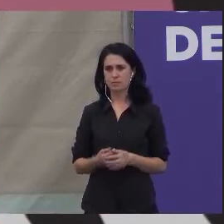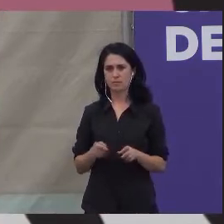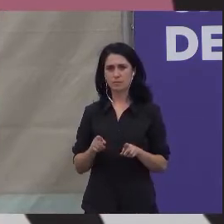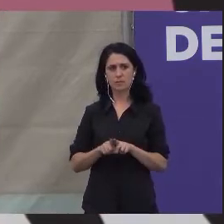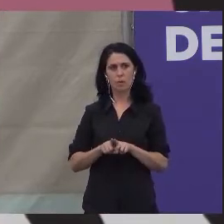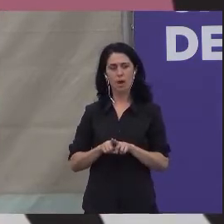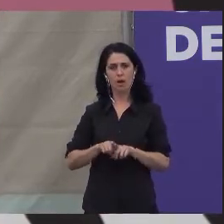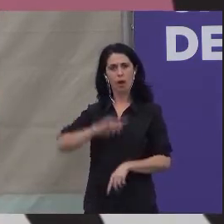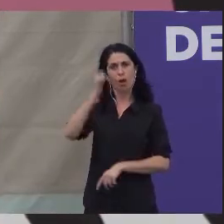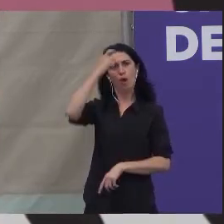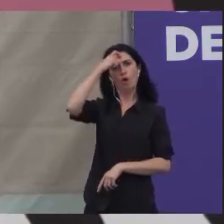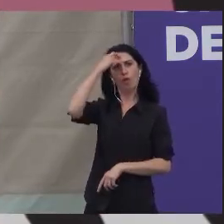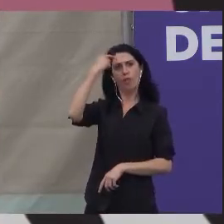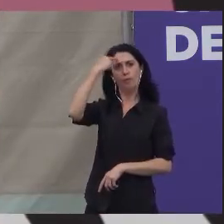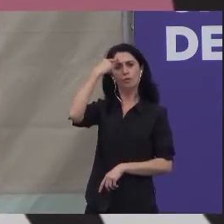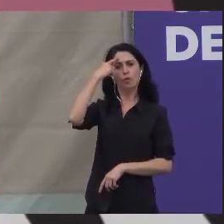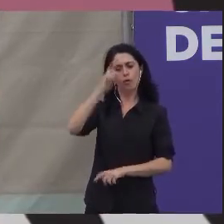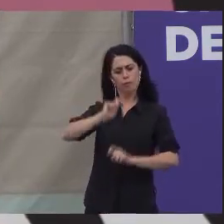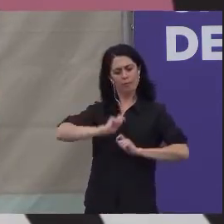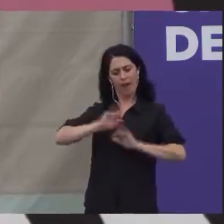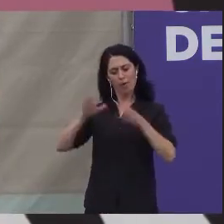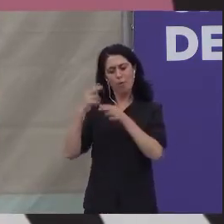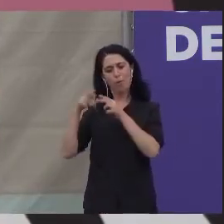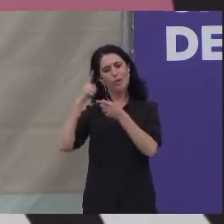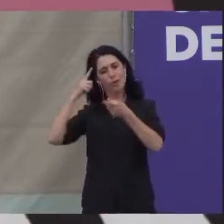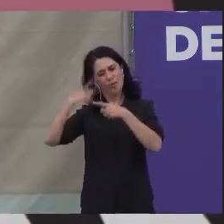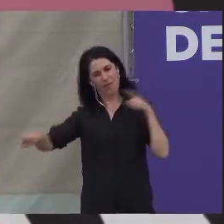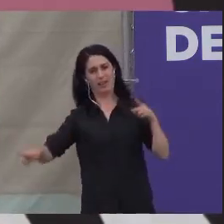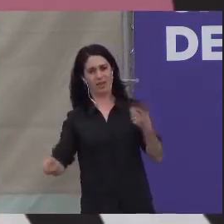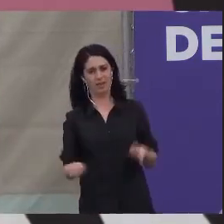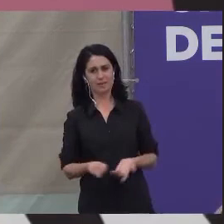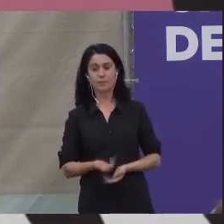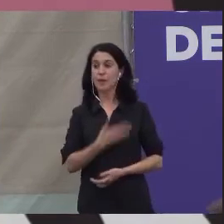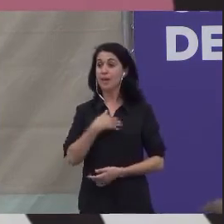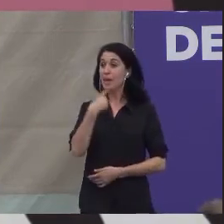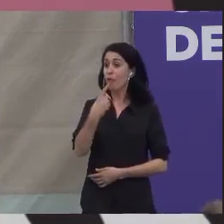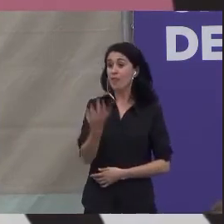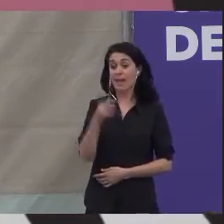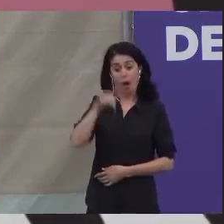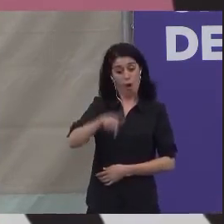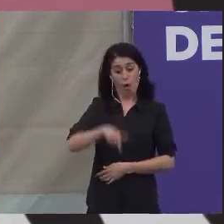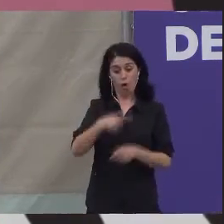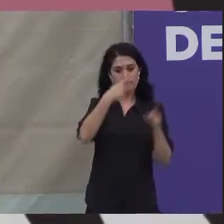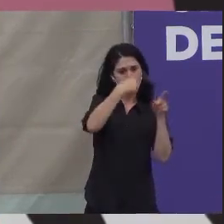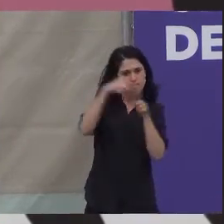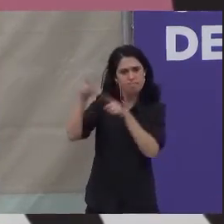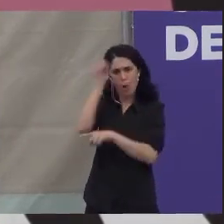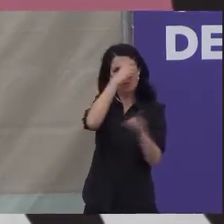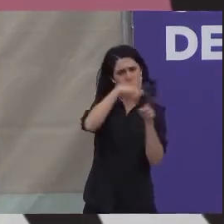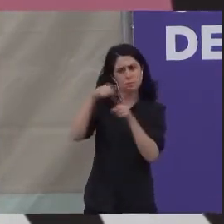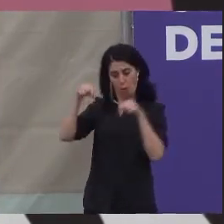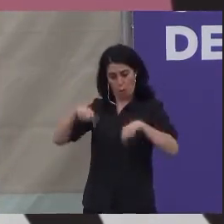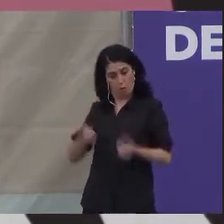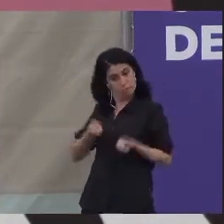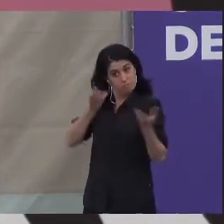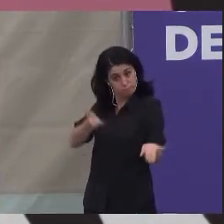des d'una concepció que ens faci diferents. Volia dir-vos que les diferències que avui s'han expressat així són